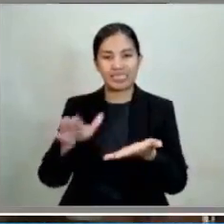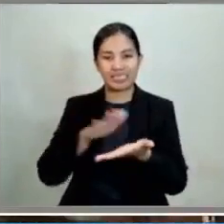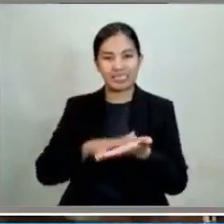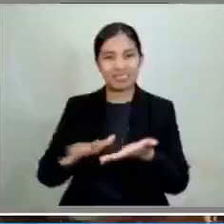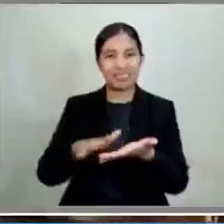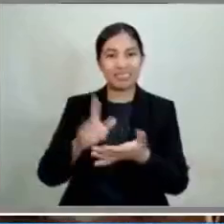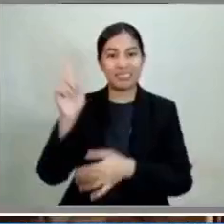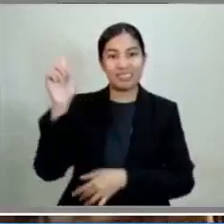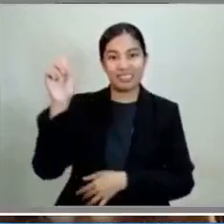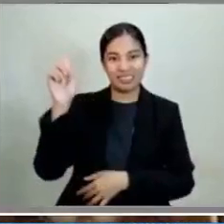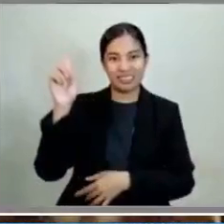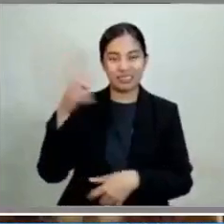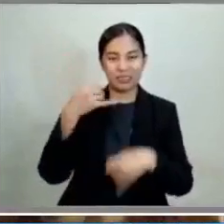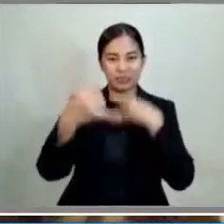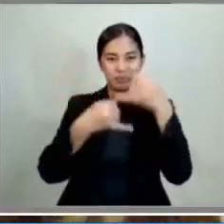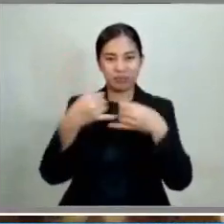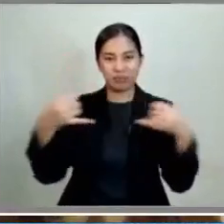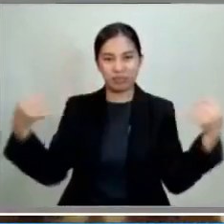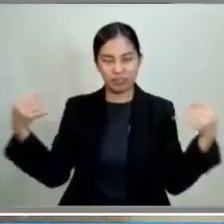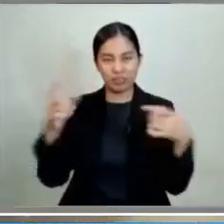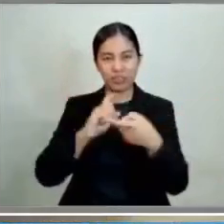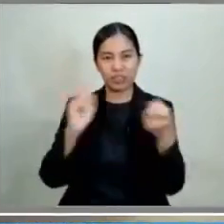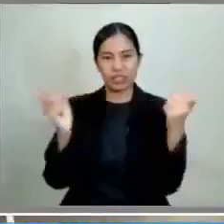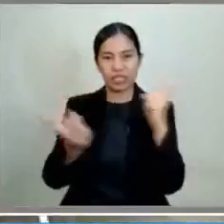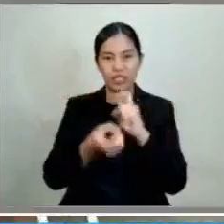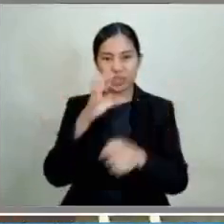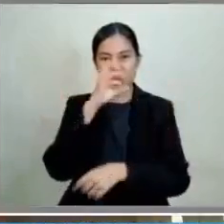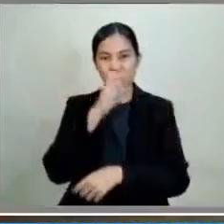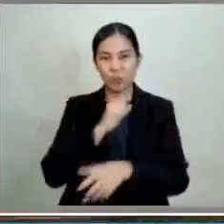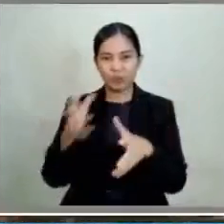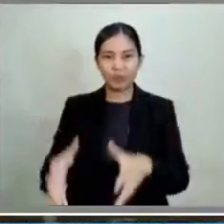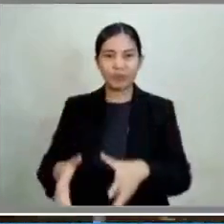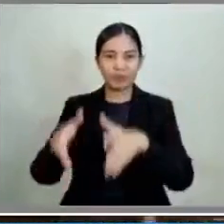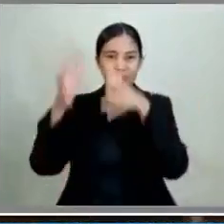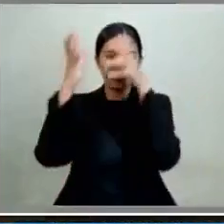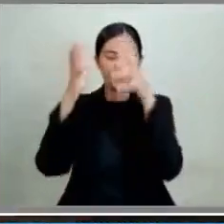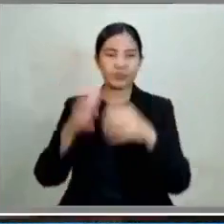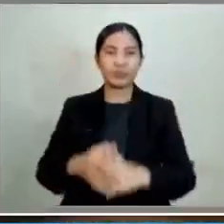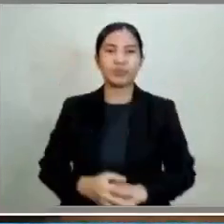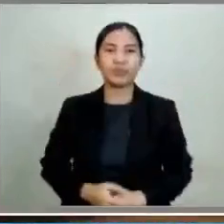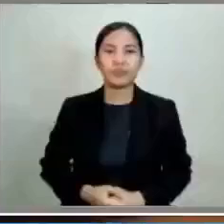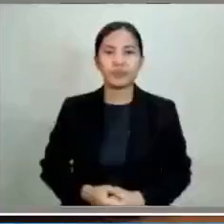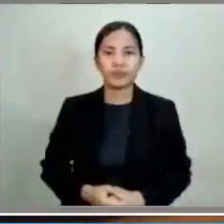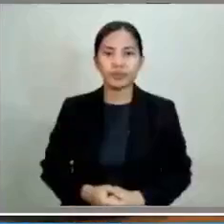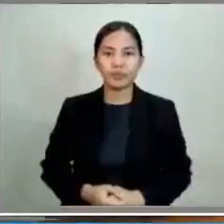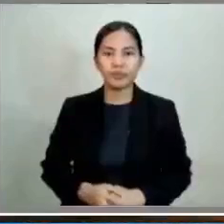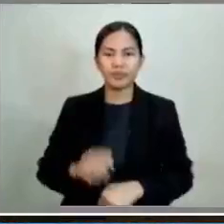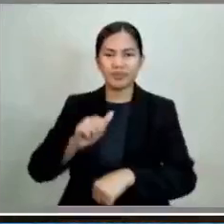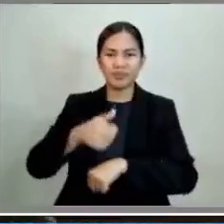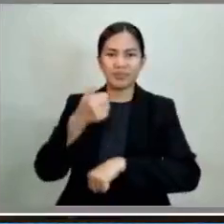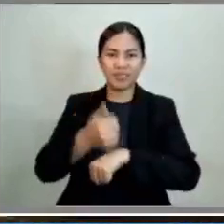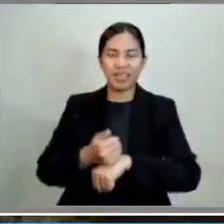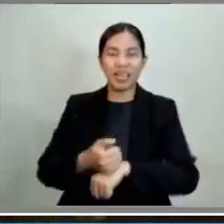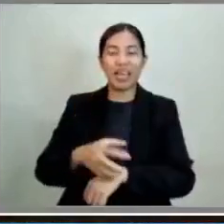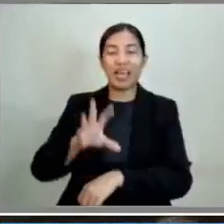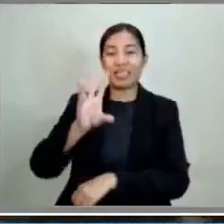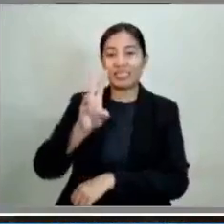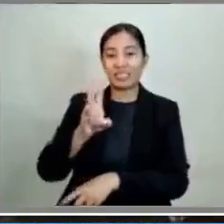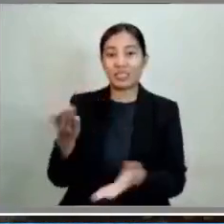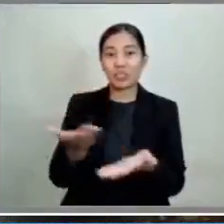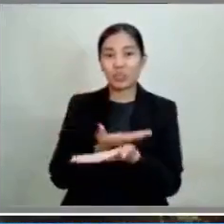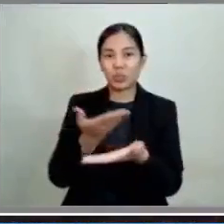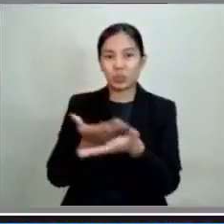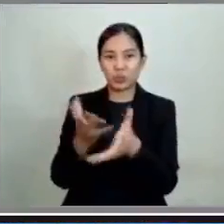Pinalitan na rin ng lahat ng mga lumang poste. Ayon sa mga kauri ng Meralco, nakatayo na ang 6 na bagong poste. Kailangan na lang